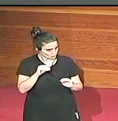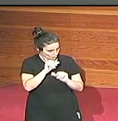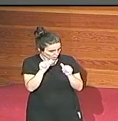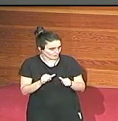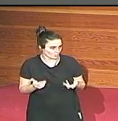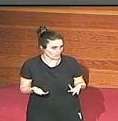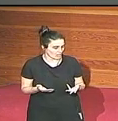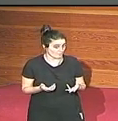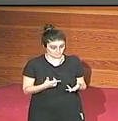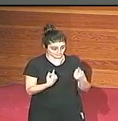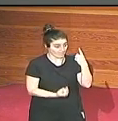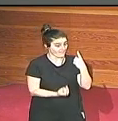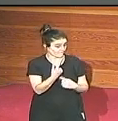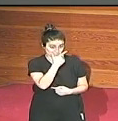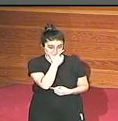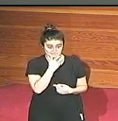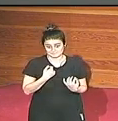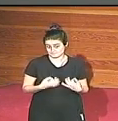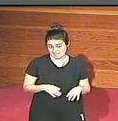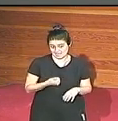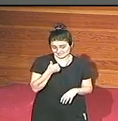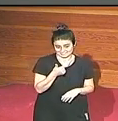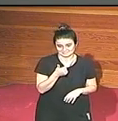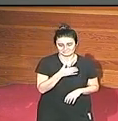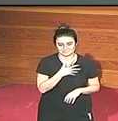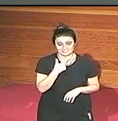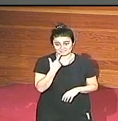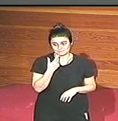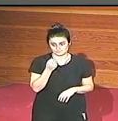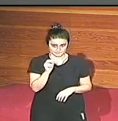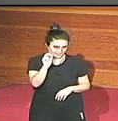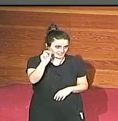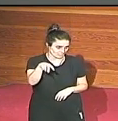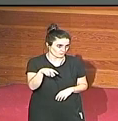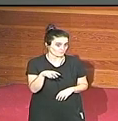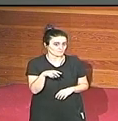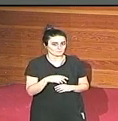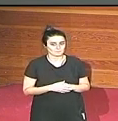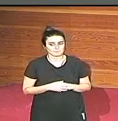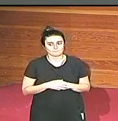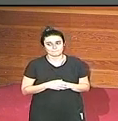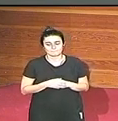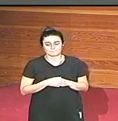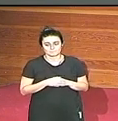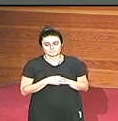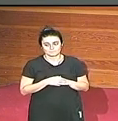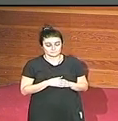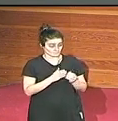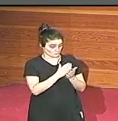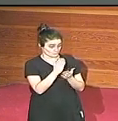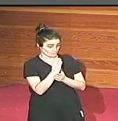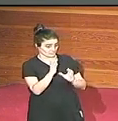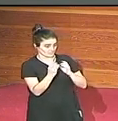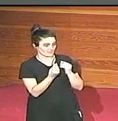ez? Egia da, eta hau ez izut ukatuko, bueno, badirela, ez? Edabide bakoitzak bere hildo